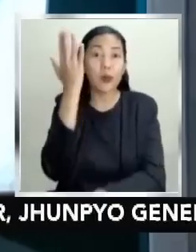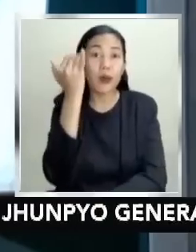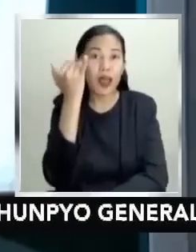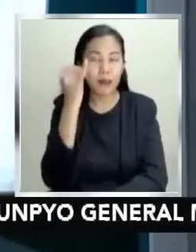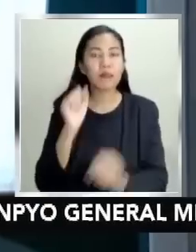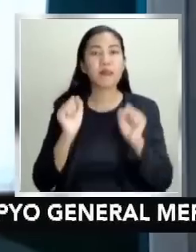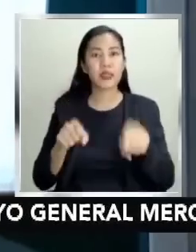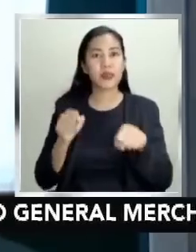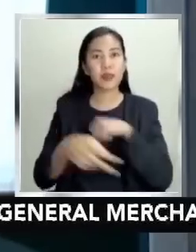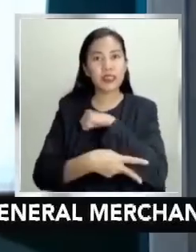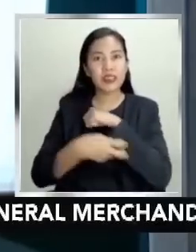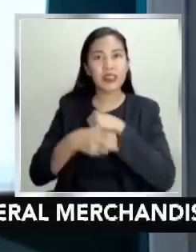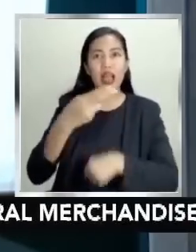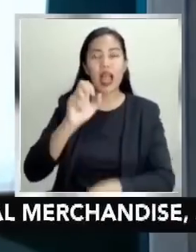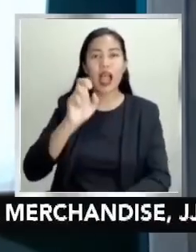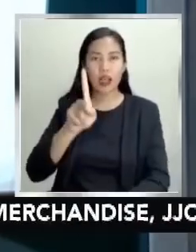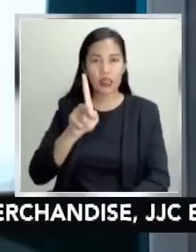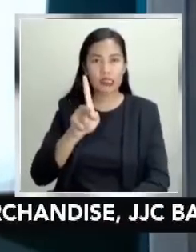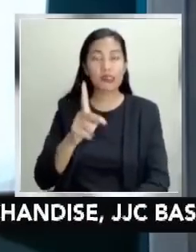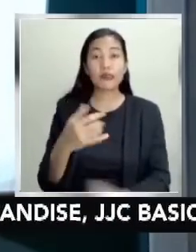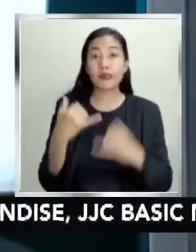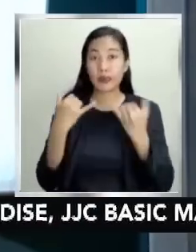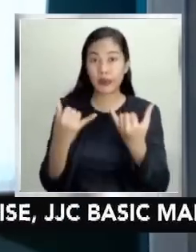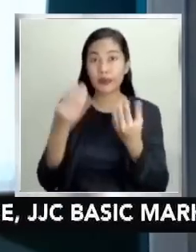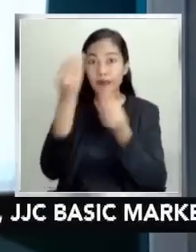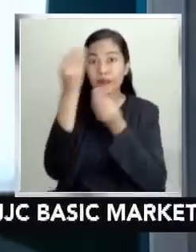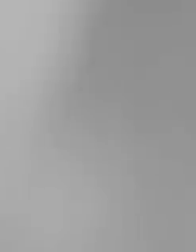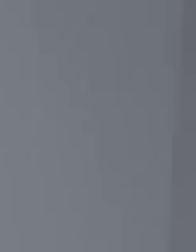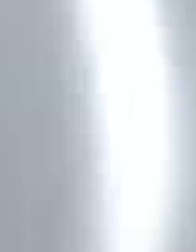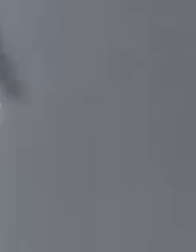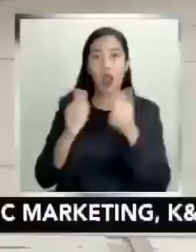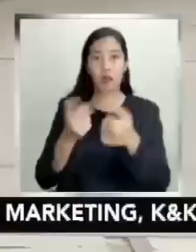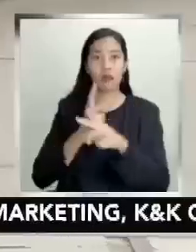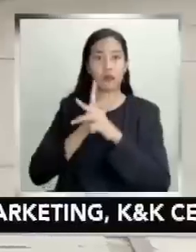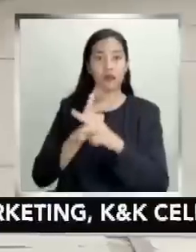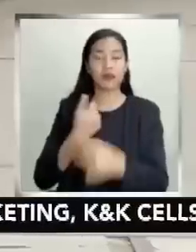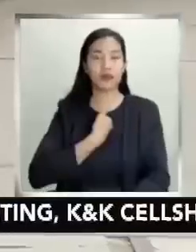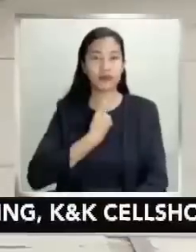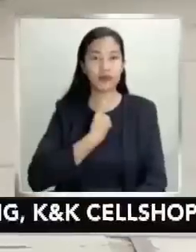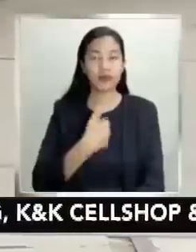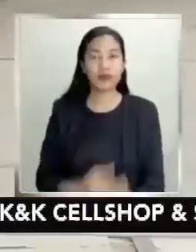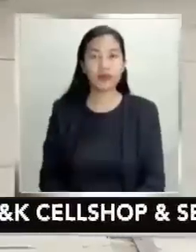hindi mabibiktima, alamin sa pagtutok ni Oscar Oida.